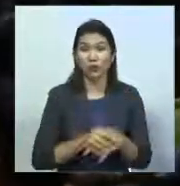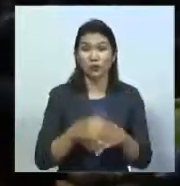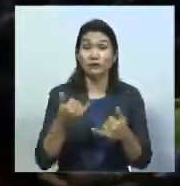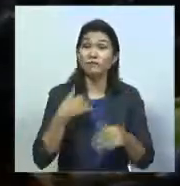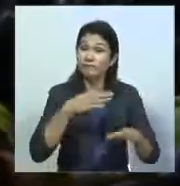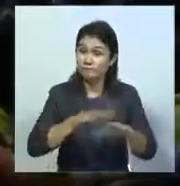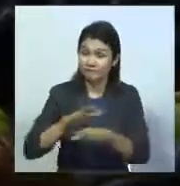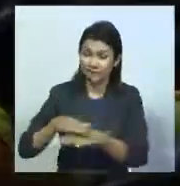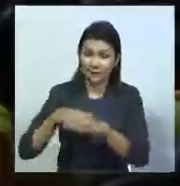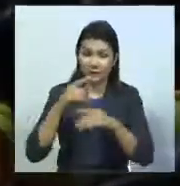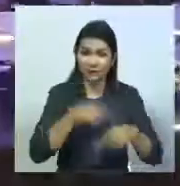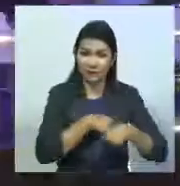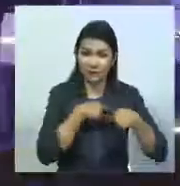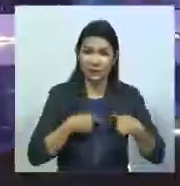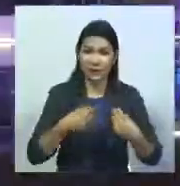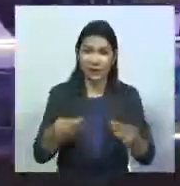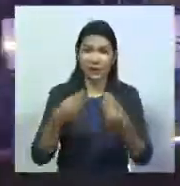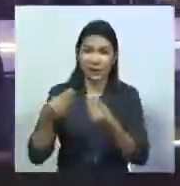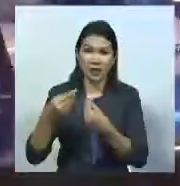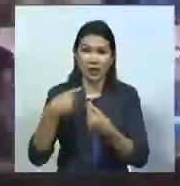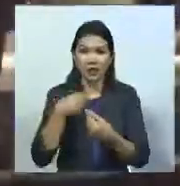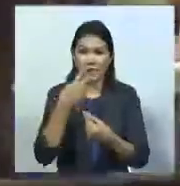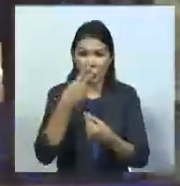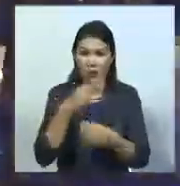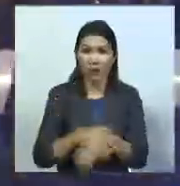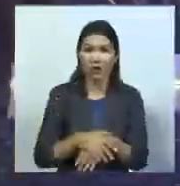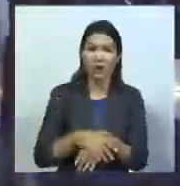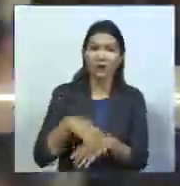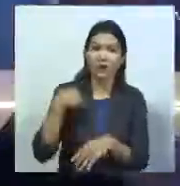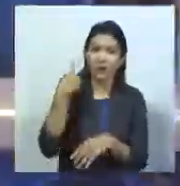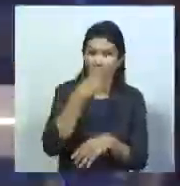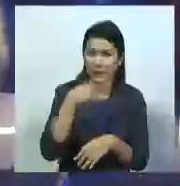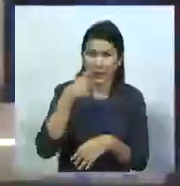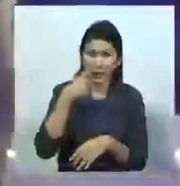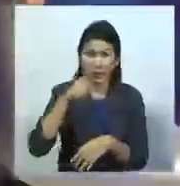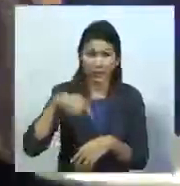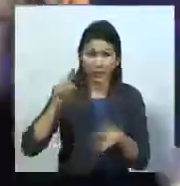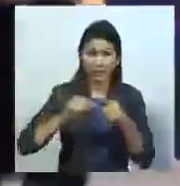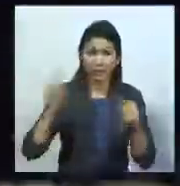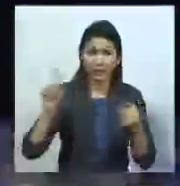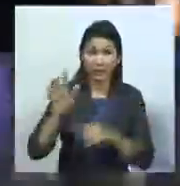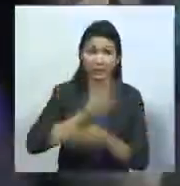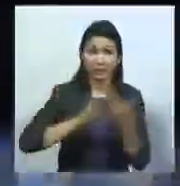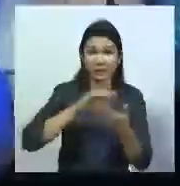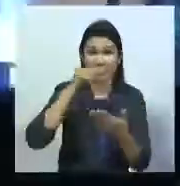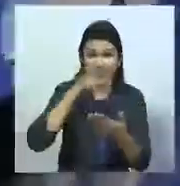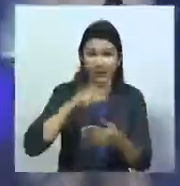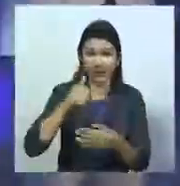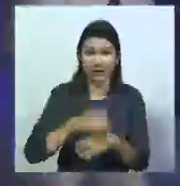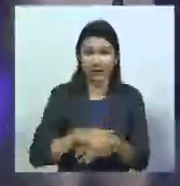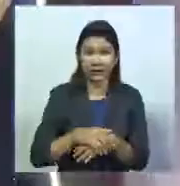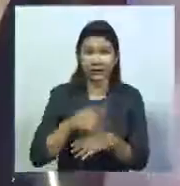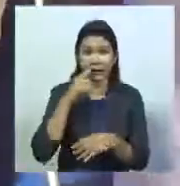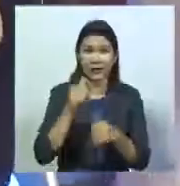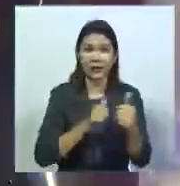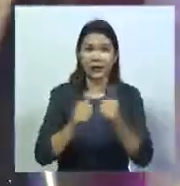คะมาร่วมให้กำลังใจผู้เข้าประกวดแล้วก็ลุ้นไปพร้อมๆกันว่าใครจะได้เป็นแชมป์ประเทศไทยกับการแข่งขันรอบชิงช